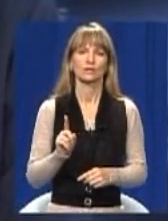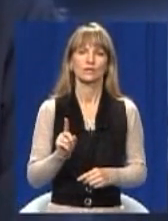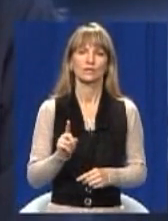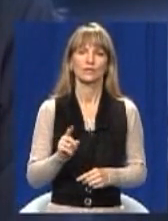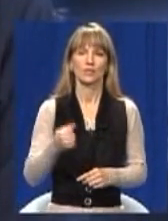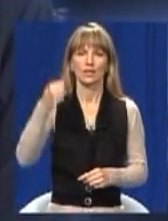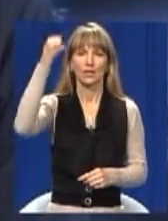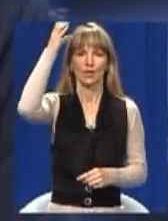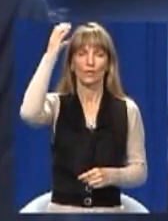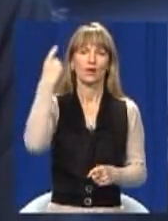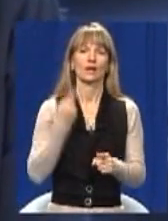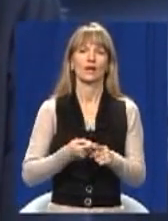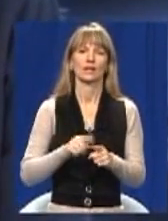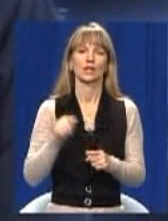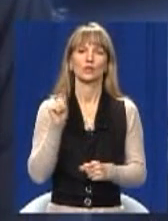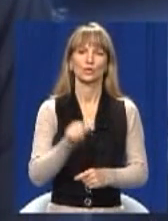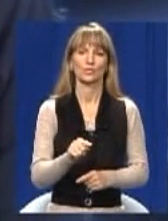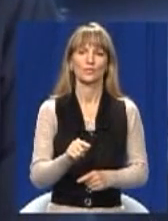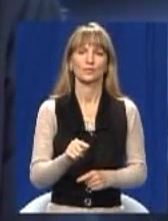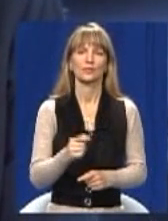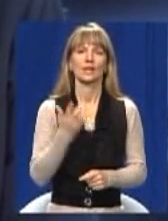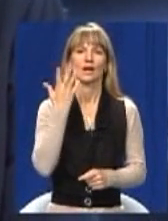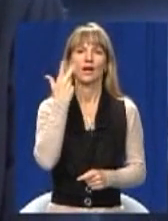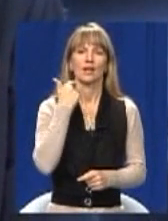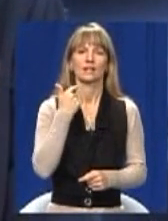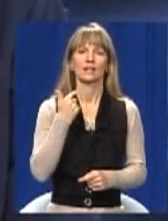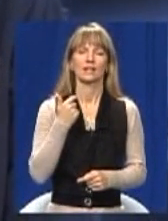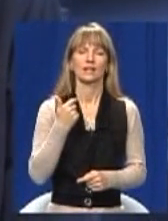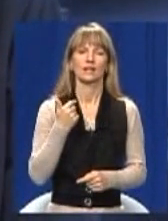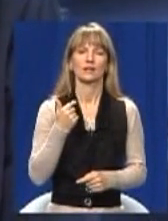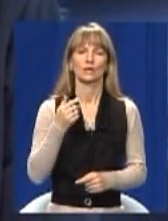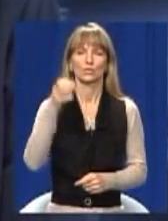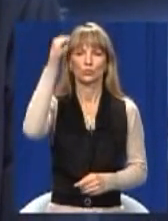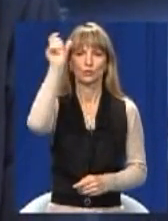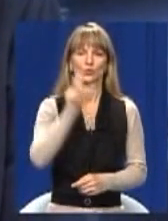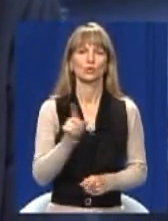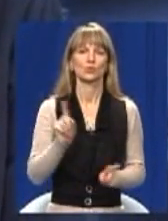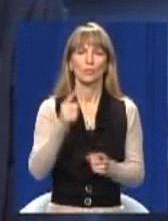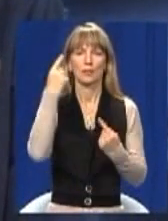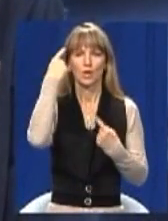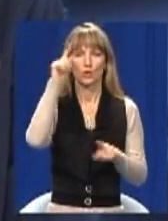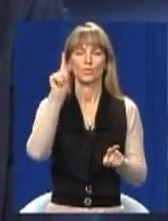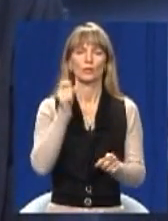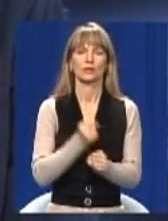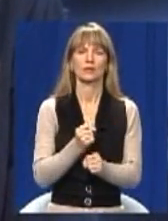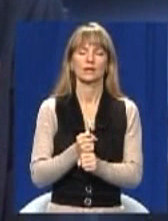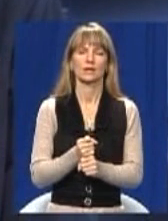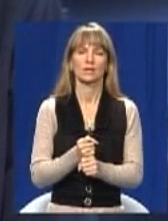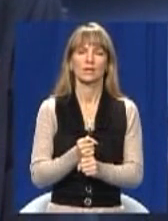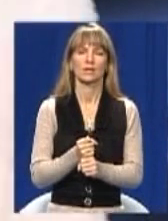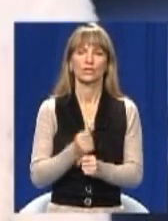умные. Наука – это то, когда ученые что-то изобретают, читают